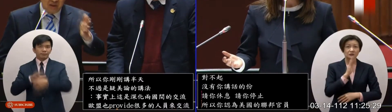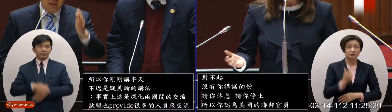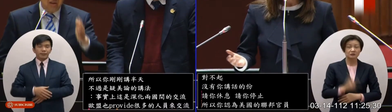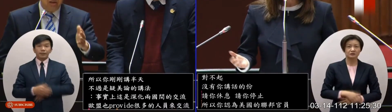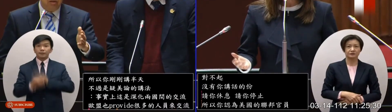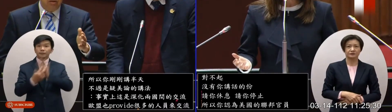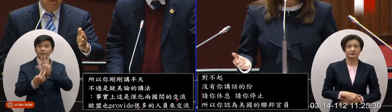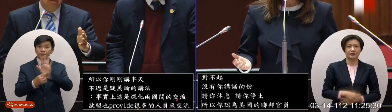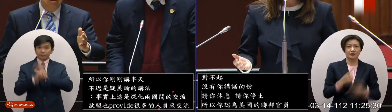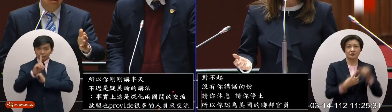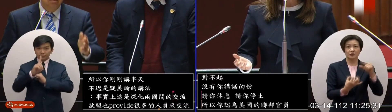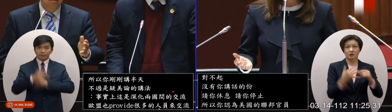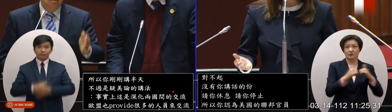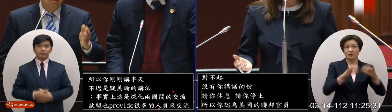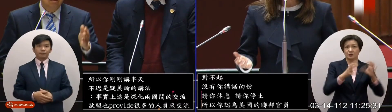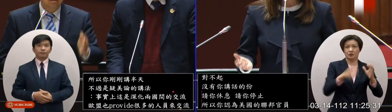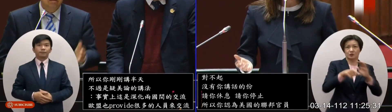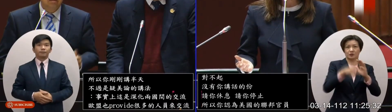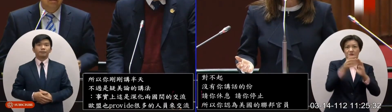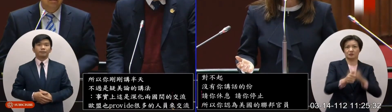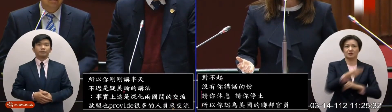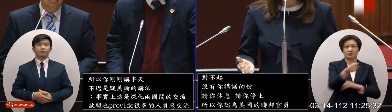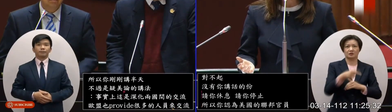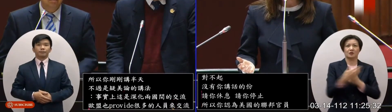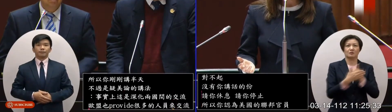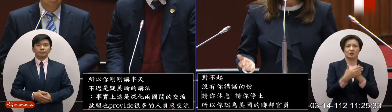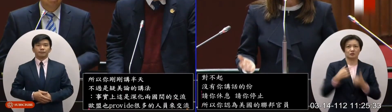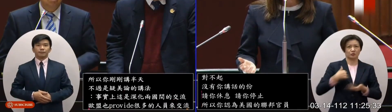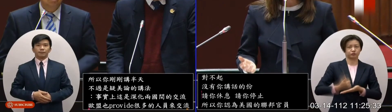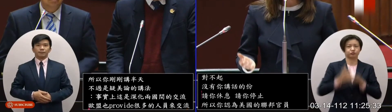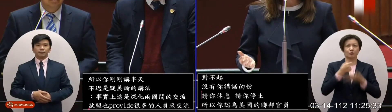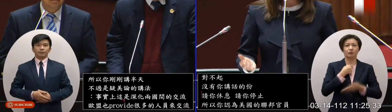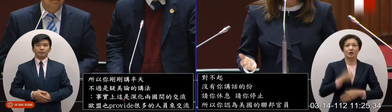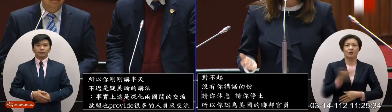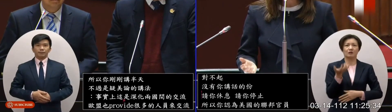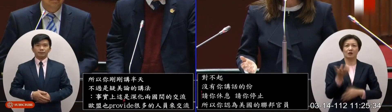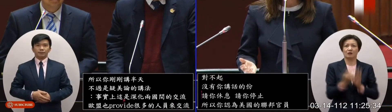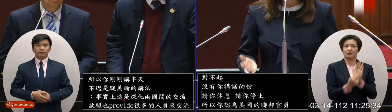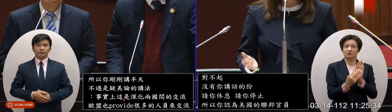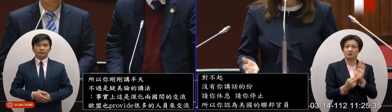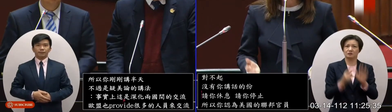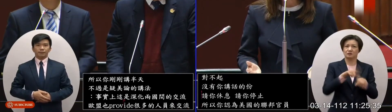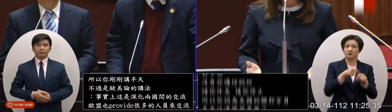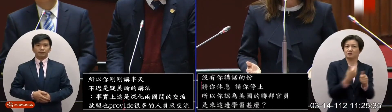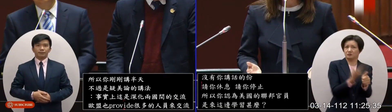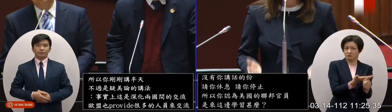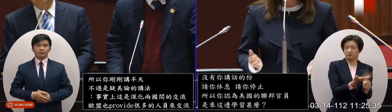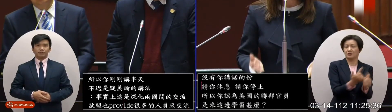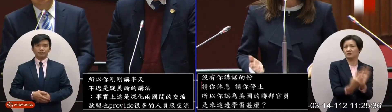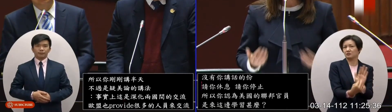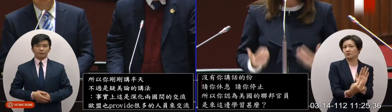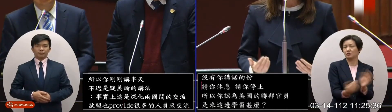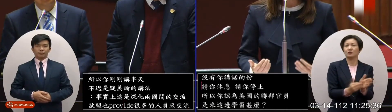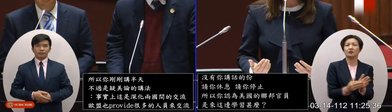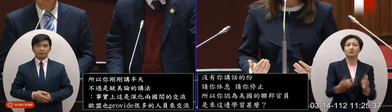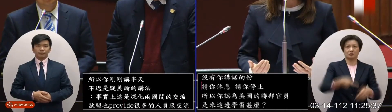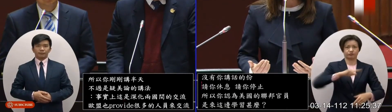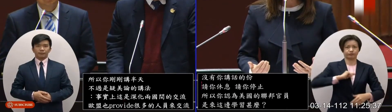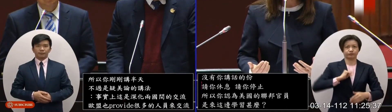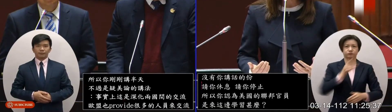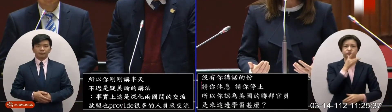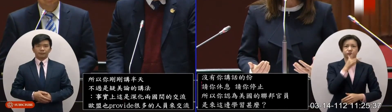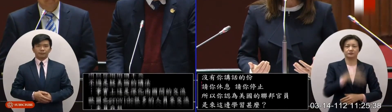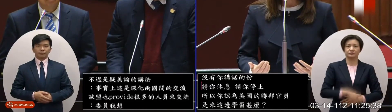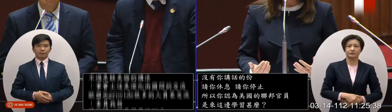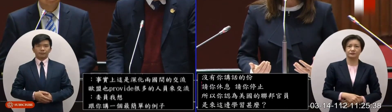最简单的例子。 中华民国的院长，请你保持你的尊重。我刚刚给你非常多的时间让你回答了，现在呢该我回答了，